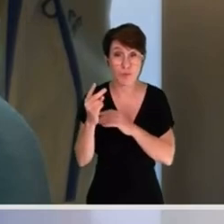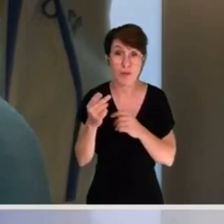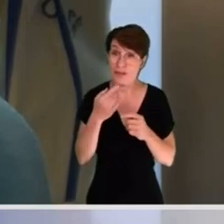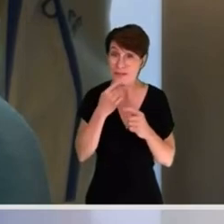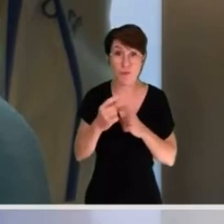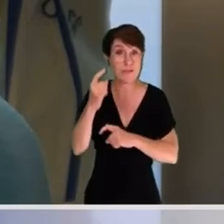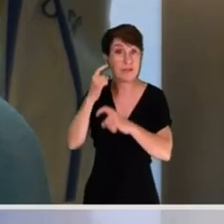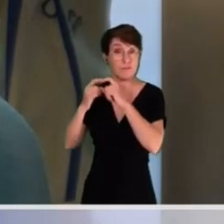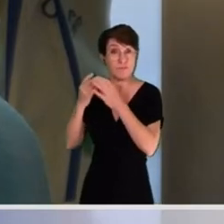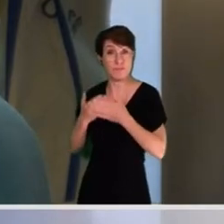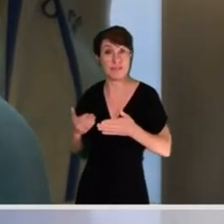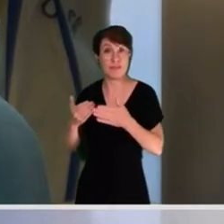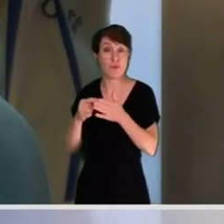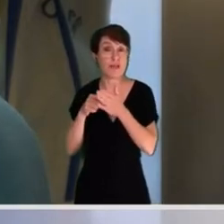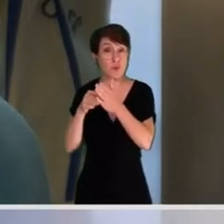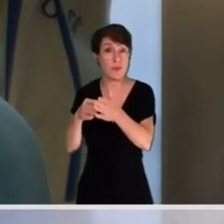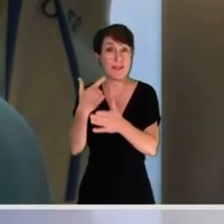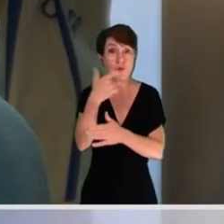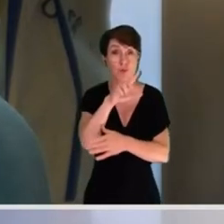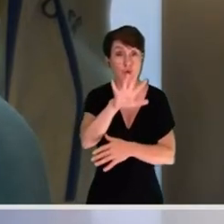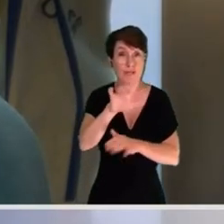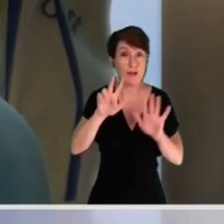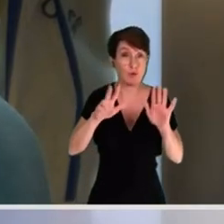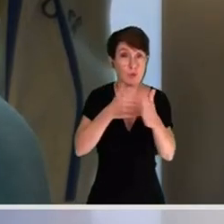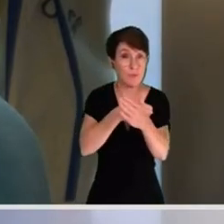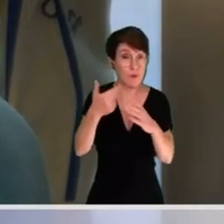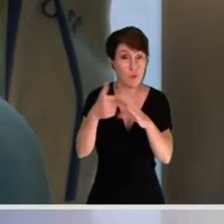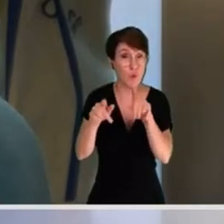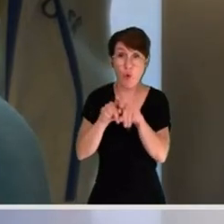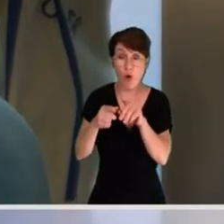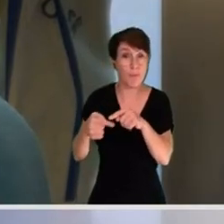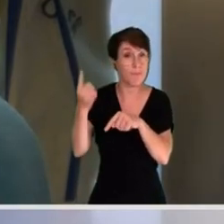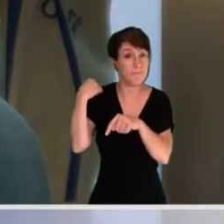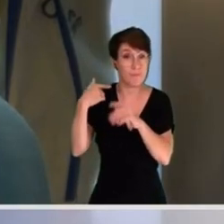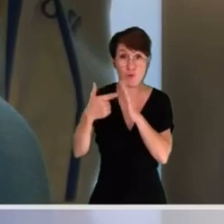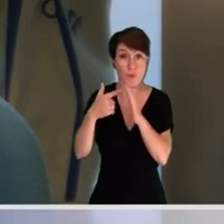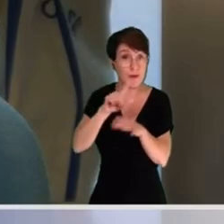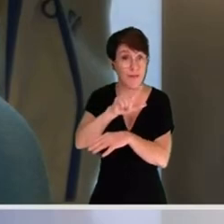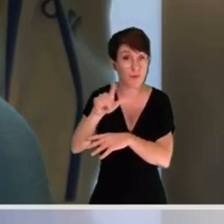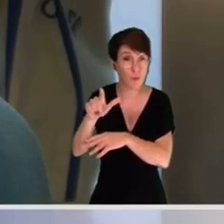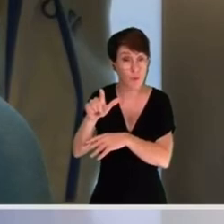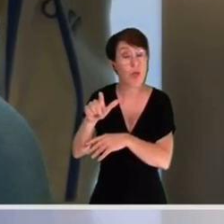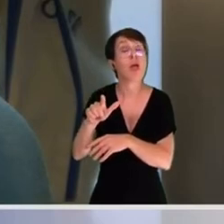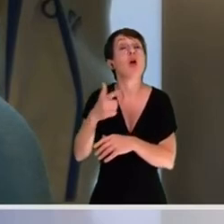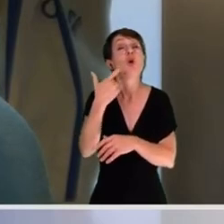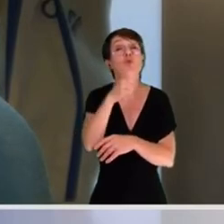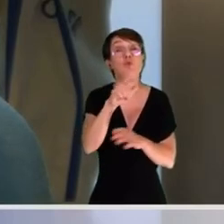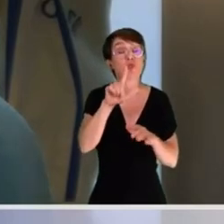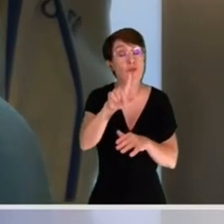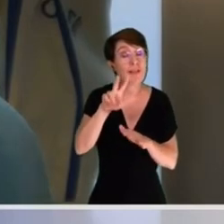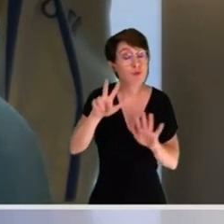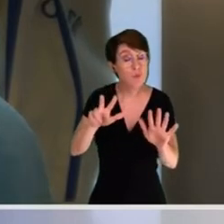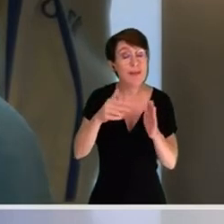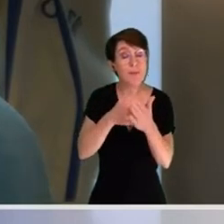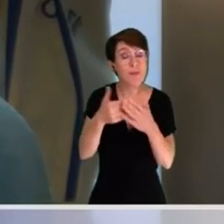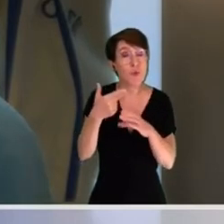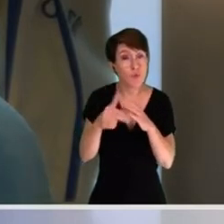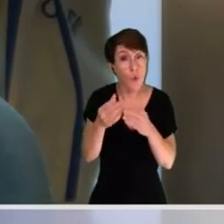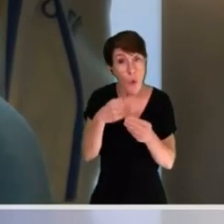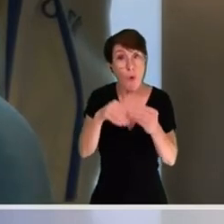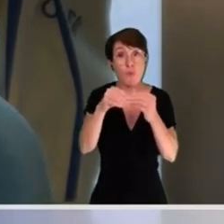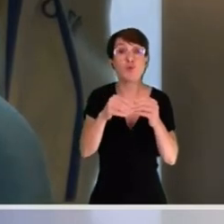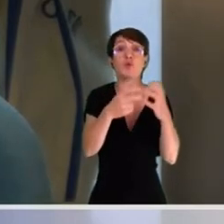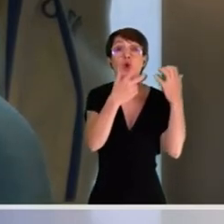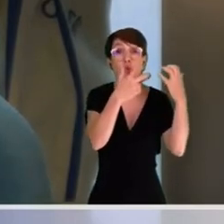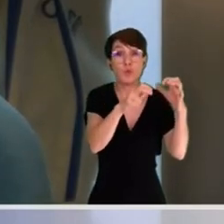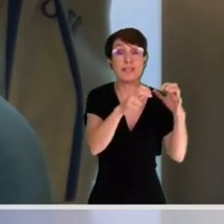2022, 258 millions d'euros. Mais je rappelle qu'à ces 228 millions d'euros, il faudrait ajouter les 880